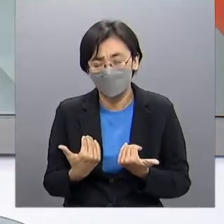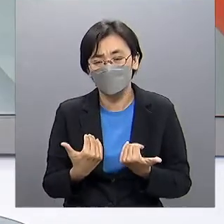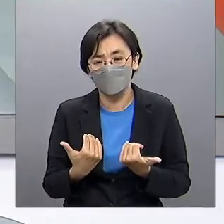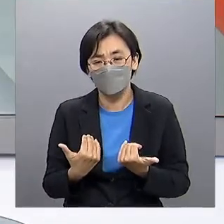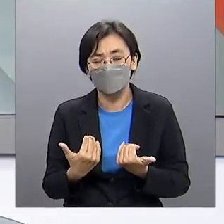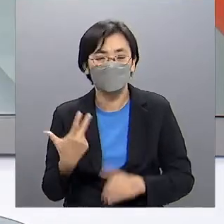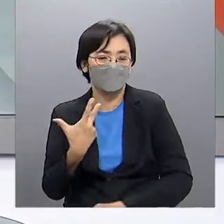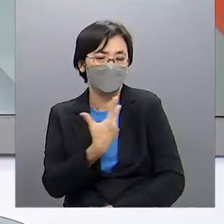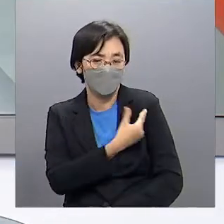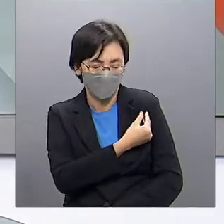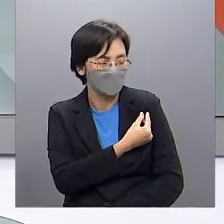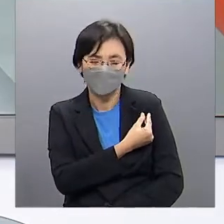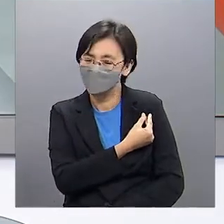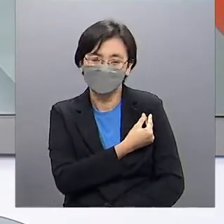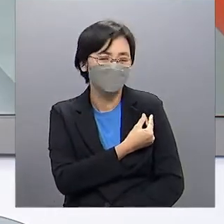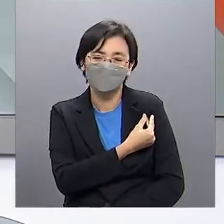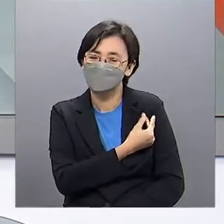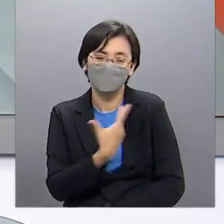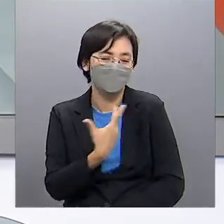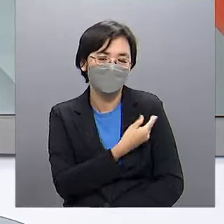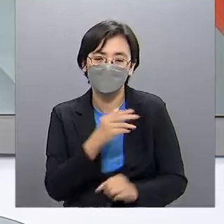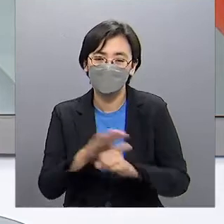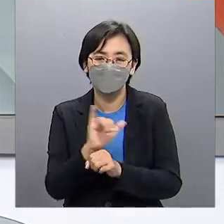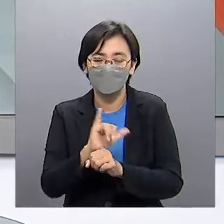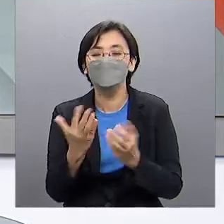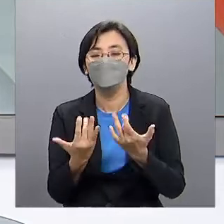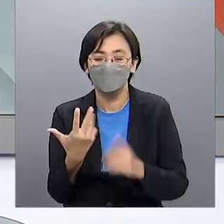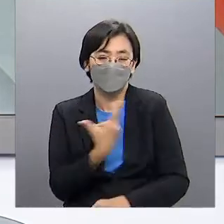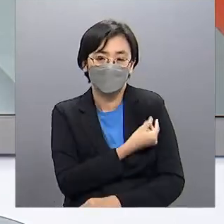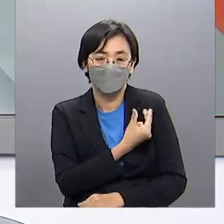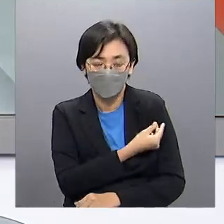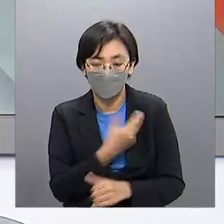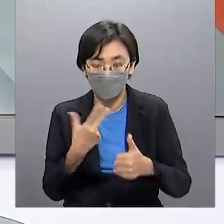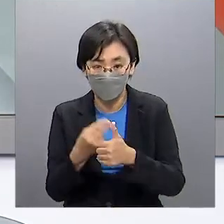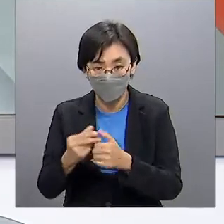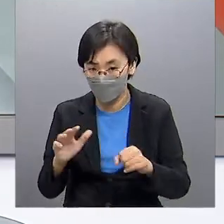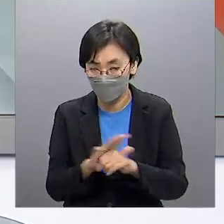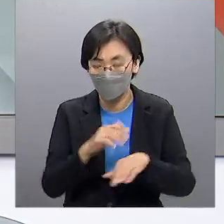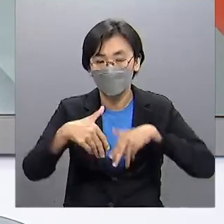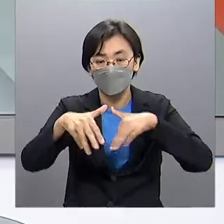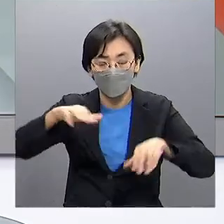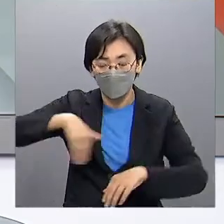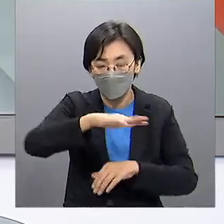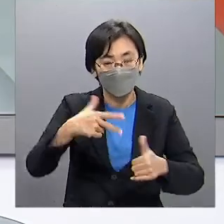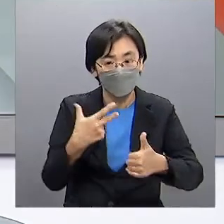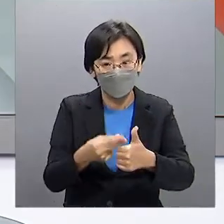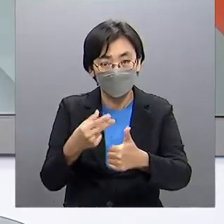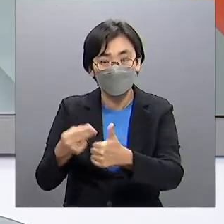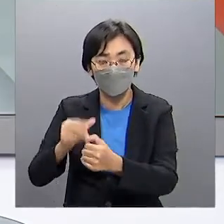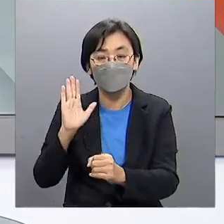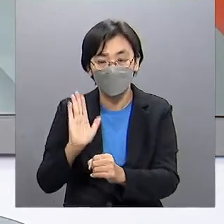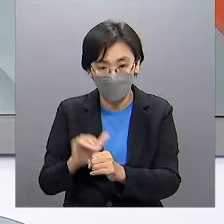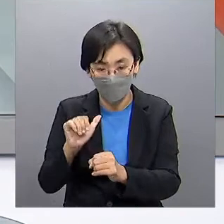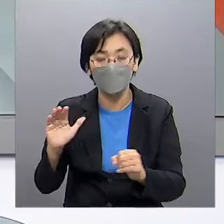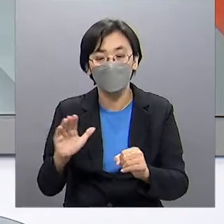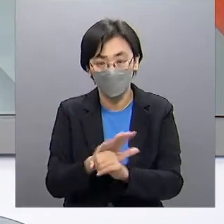ที่อาจจะยังไม่เป็นไปตามเป้าก็ต้องรอกันอีกสักระยะหนึ่งนะครับจนกว่าที่คนในพื้นที่จะได้รับวัคซีนอย่างเพียงพอมีการเปิดให้นักท่องเที่ยวต่างชา